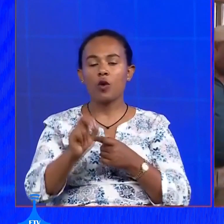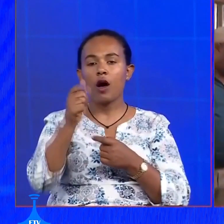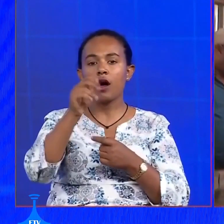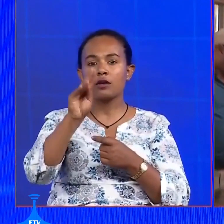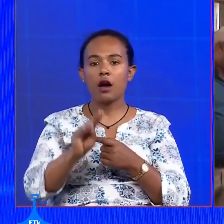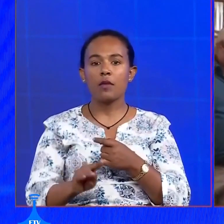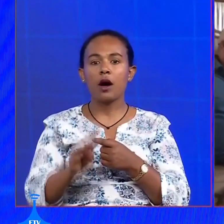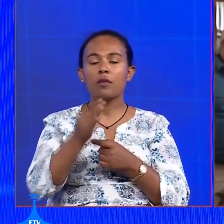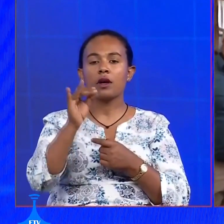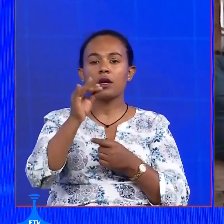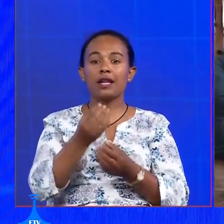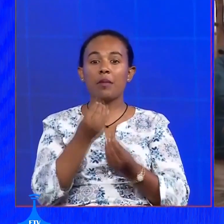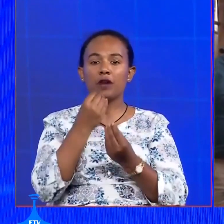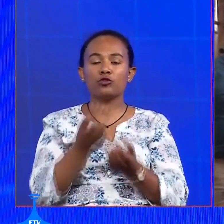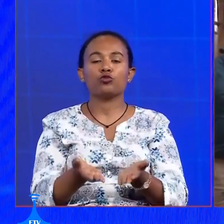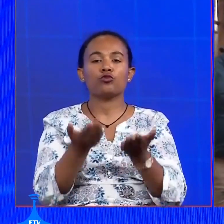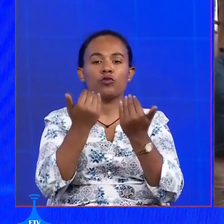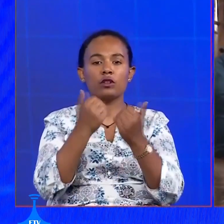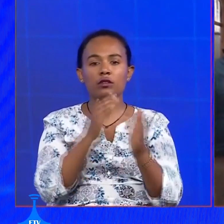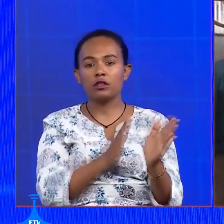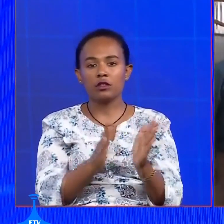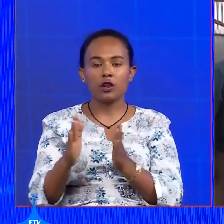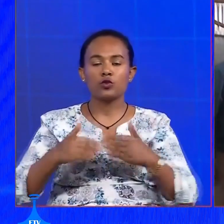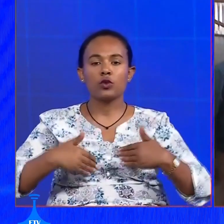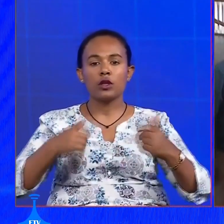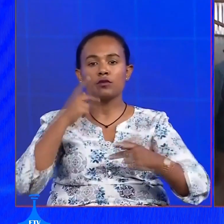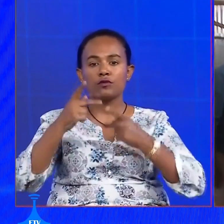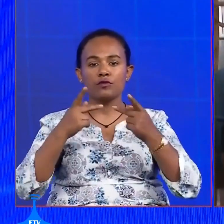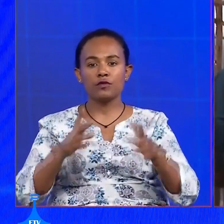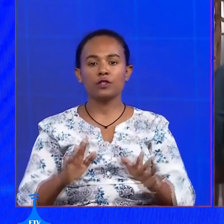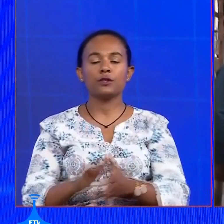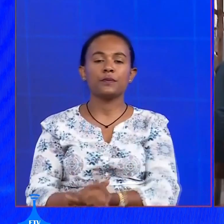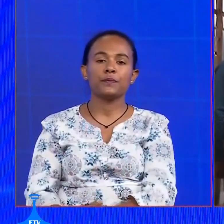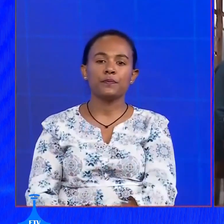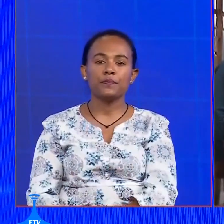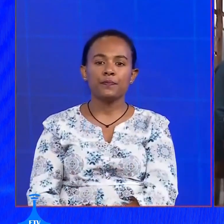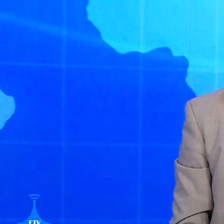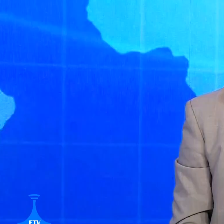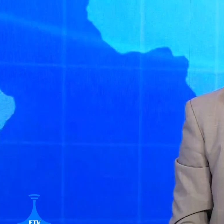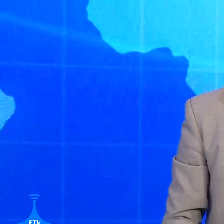ወረዳ በሌማት ትሩፋት የልማት ስራ ላይ የተደራጁ ወጣቶችን ጎብኝተዋል።